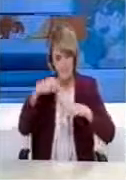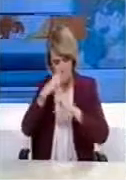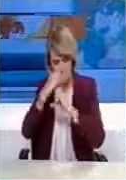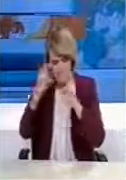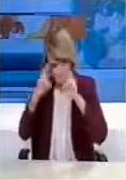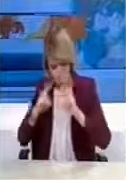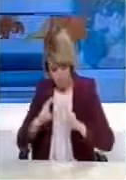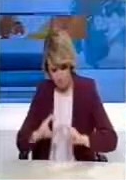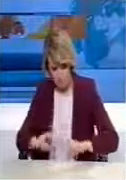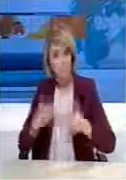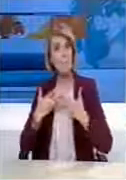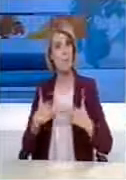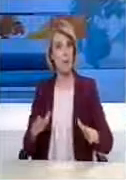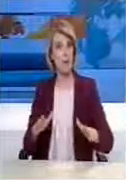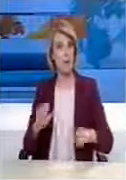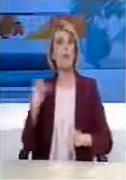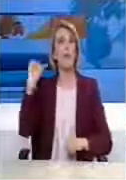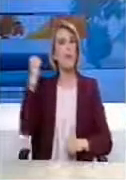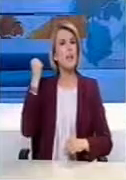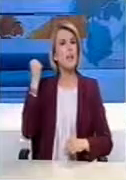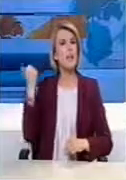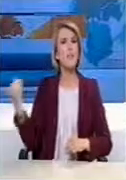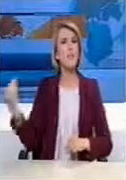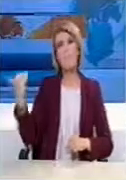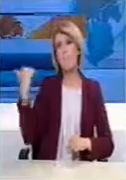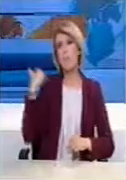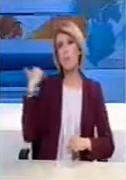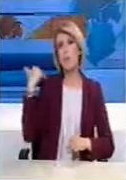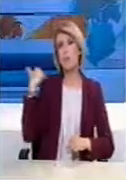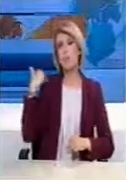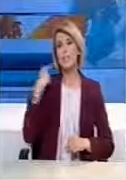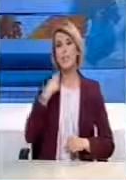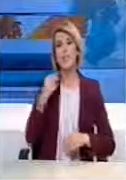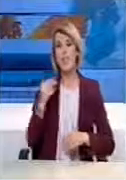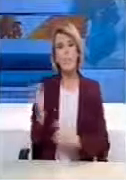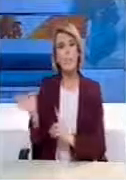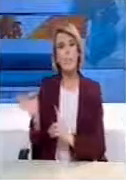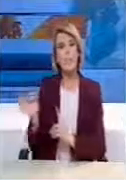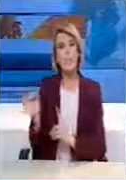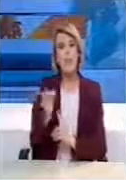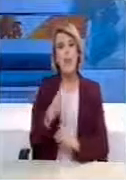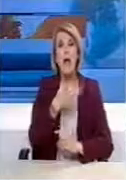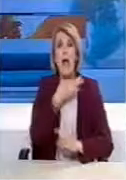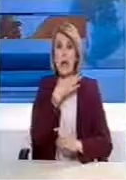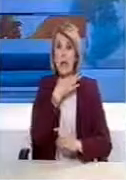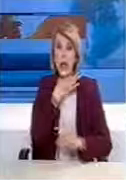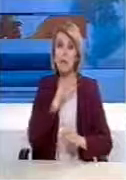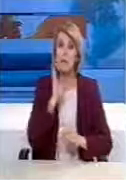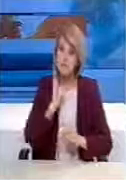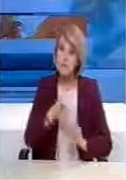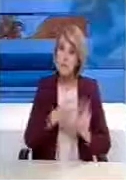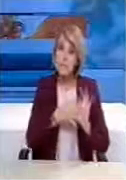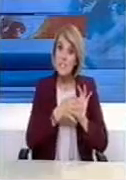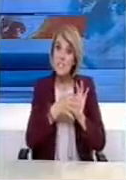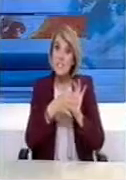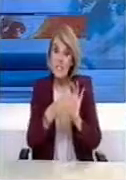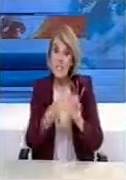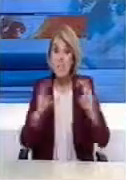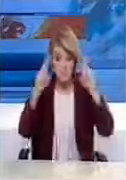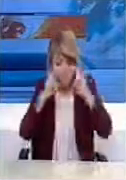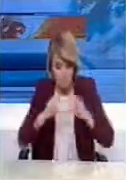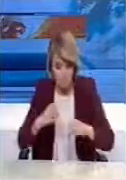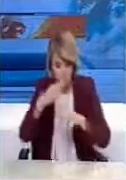Σχετικά με μια ερώτηση που μου απευθύνθηκε χθες για τα νοσήματα και την ανάγκη να συνεχίζονται οι ιατρικές υπηρεσίες στον πληθυσμό και